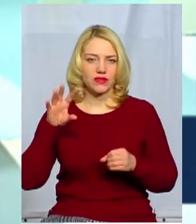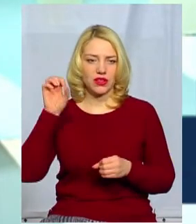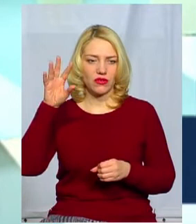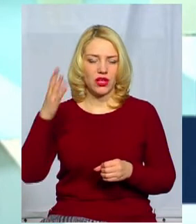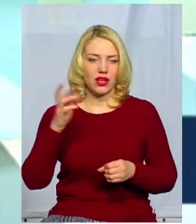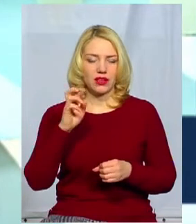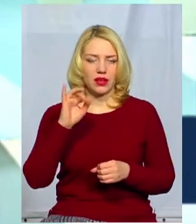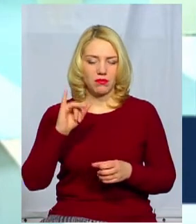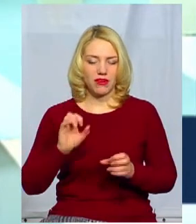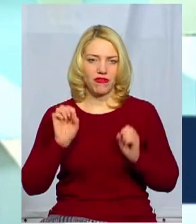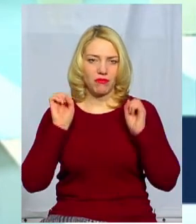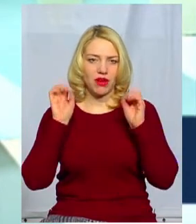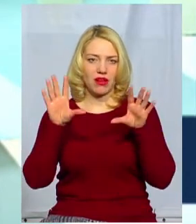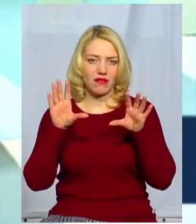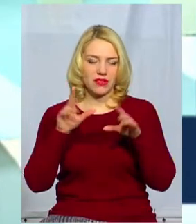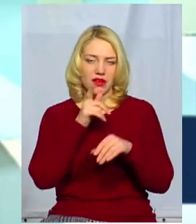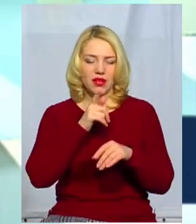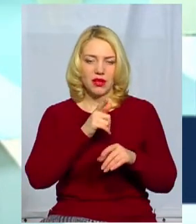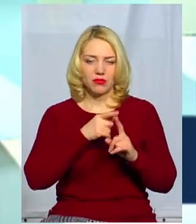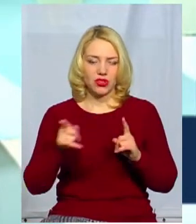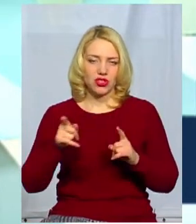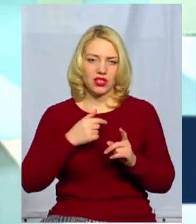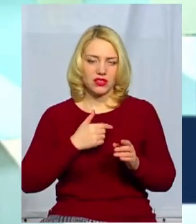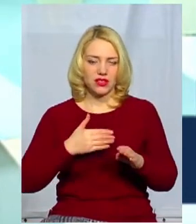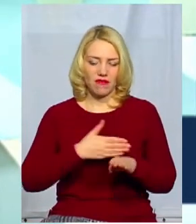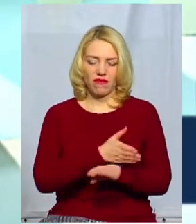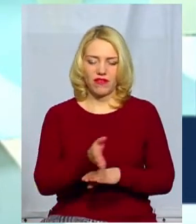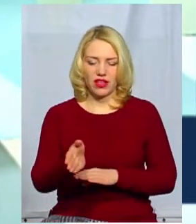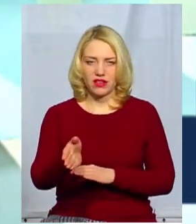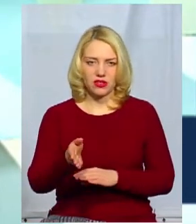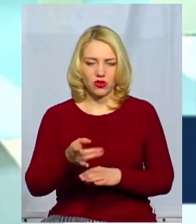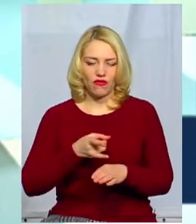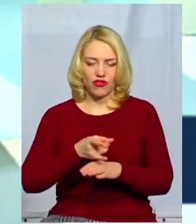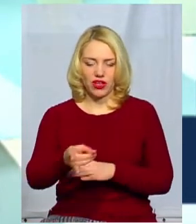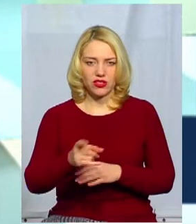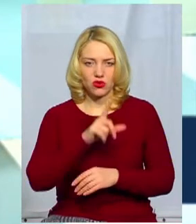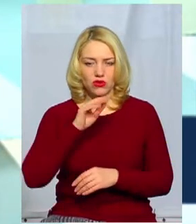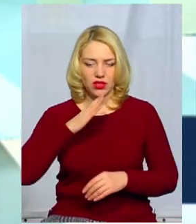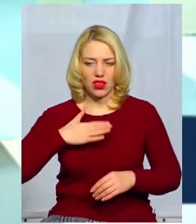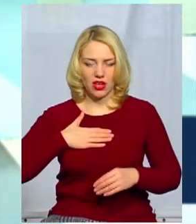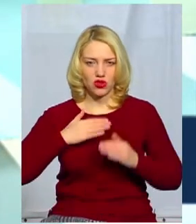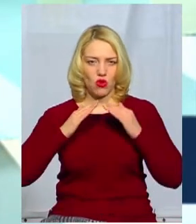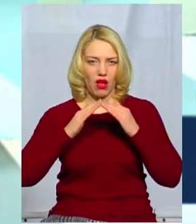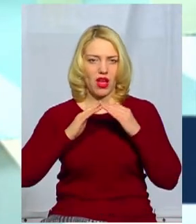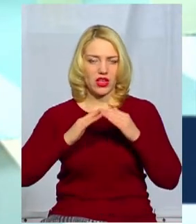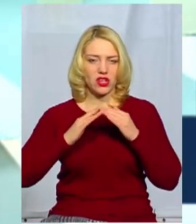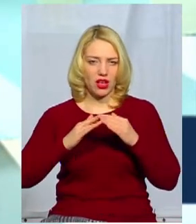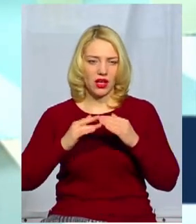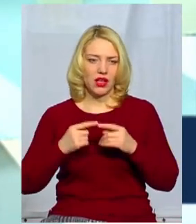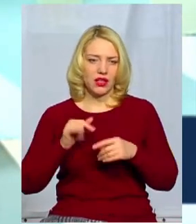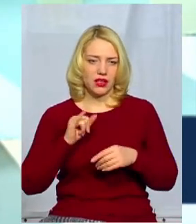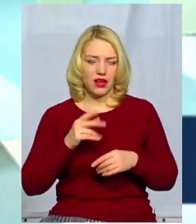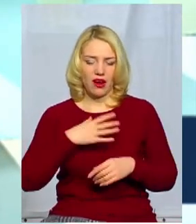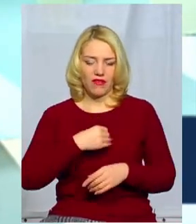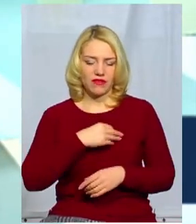би вмикався при виїзді нашого автомобіля з гаража. І коли він буде виїжджати на вулицю Львівське